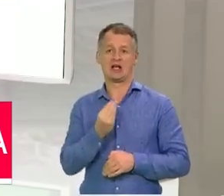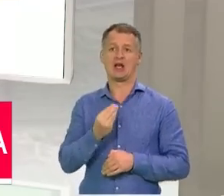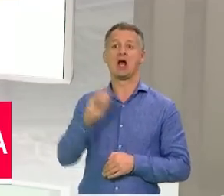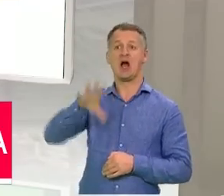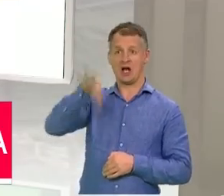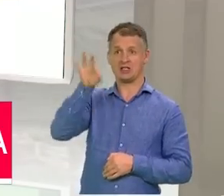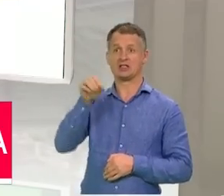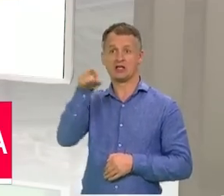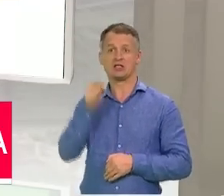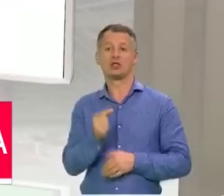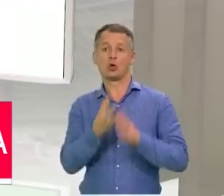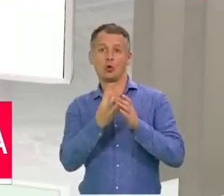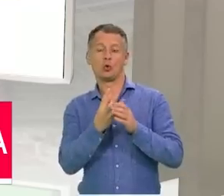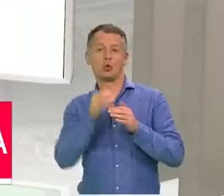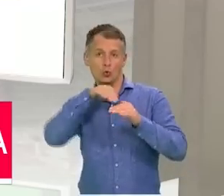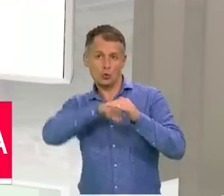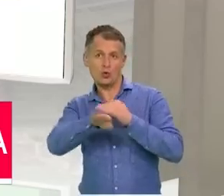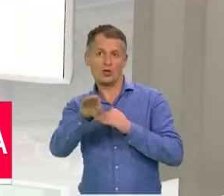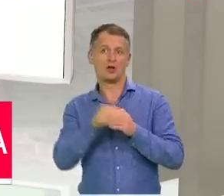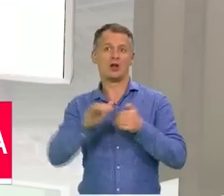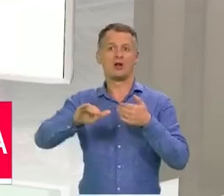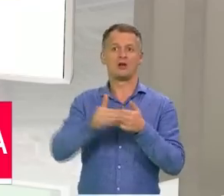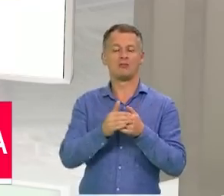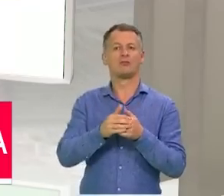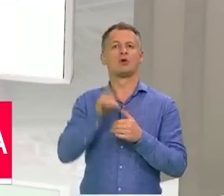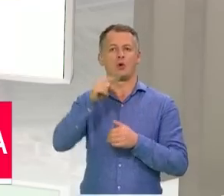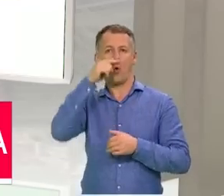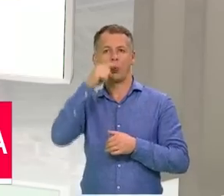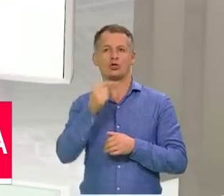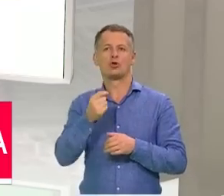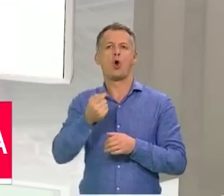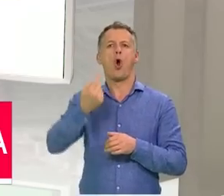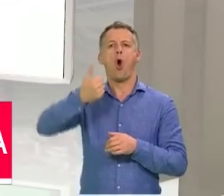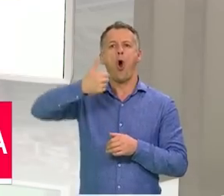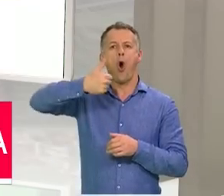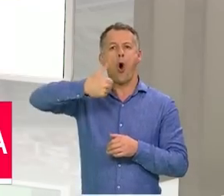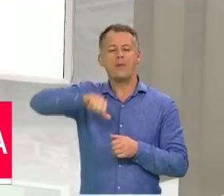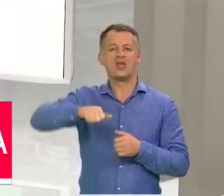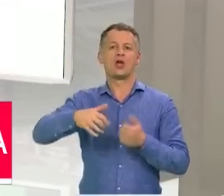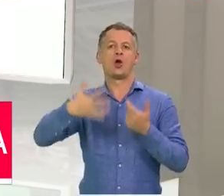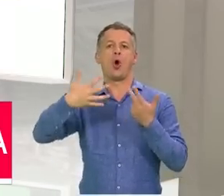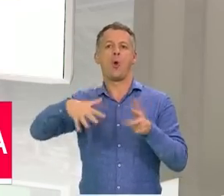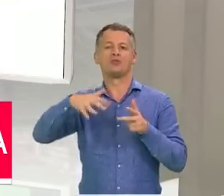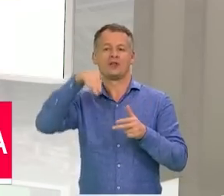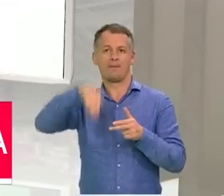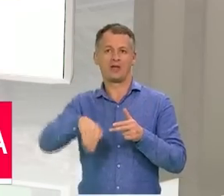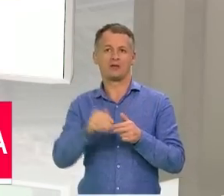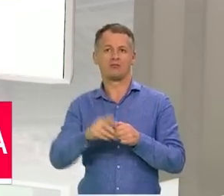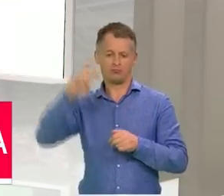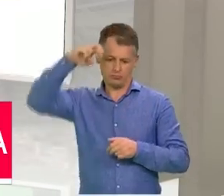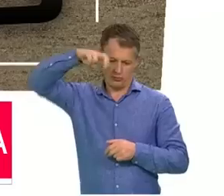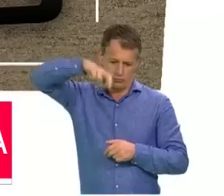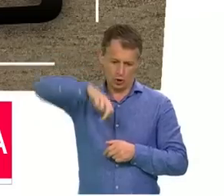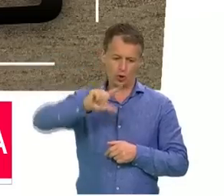aceste tuneluri în apropiere de orașul Ein Hasloha, lung de 1800 de metri, tunelul respectiv cu un puț de coborâre